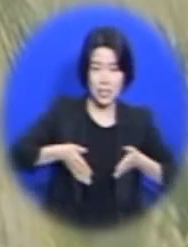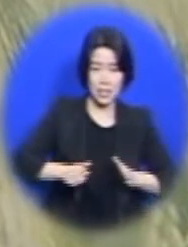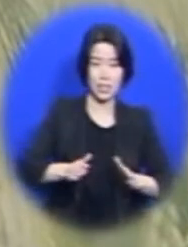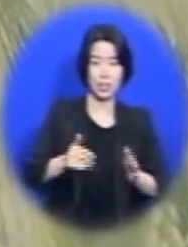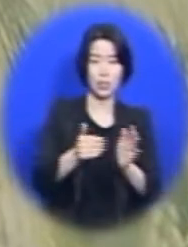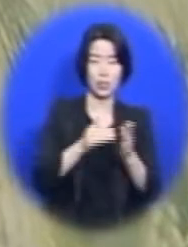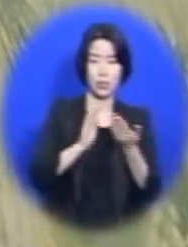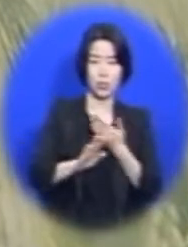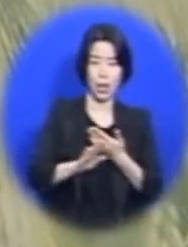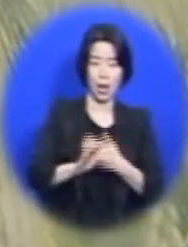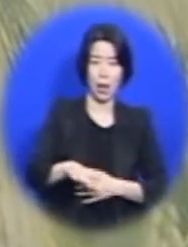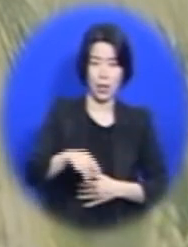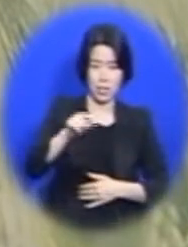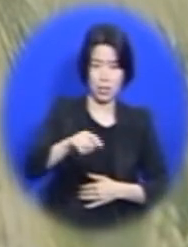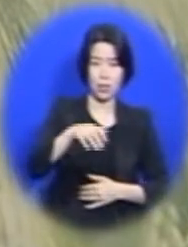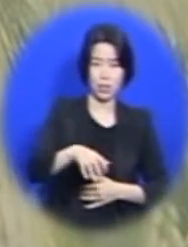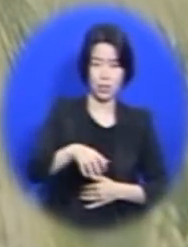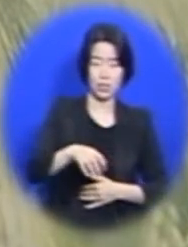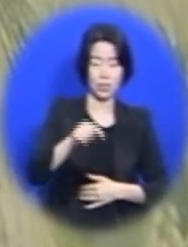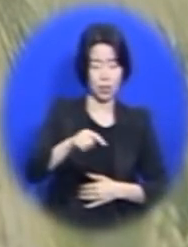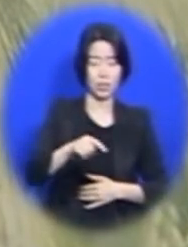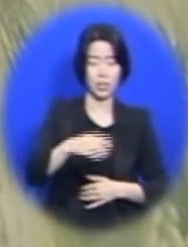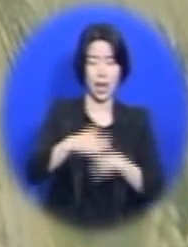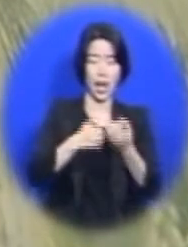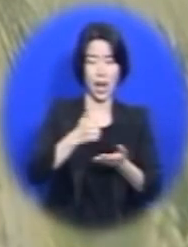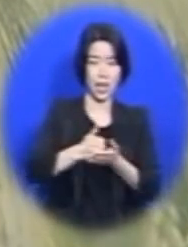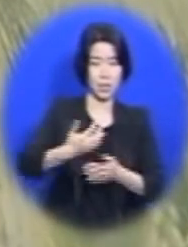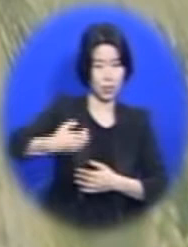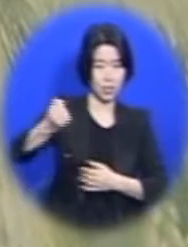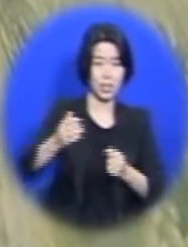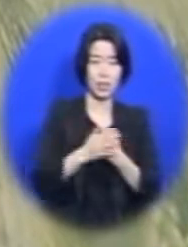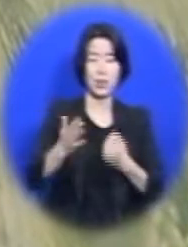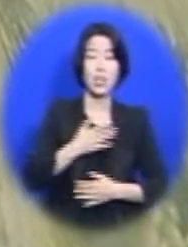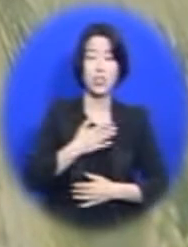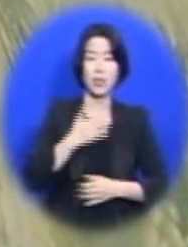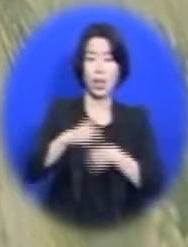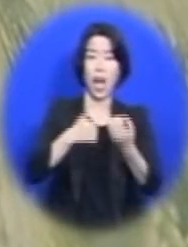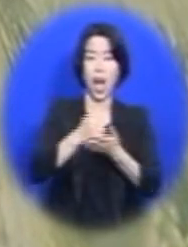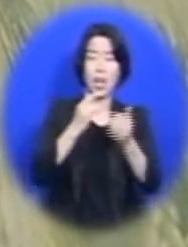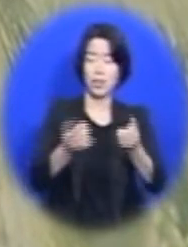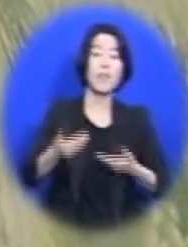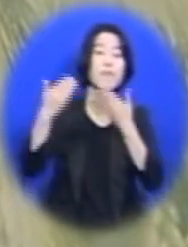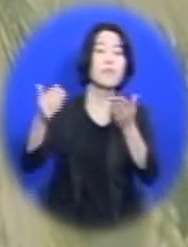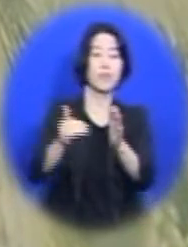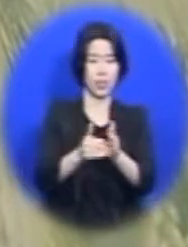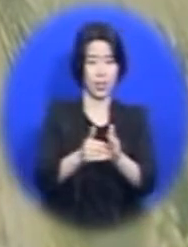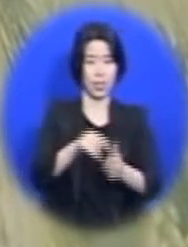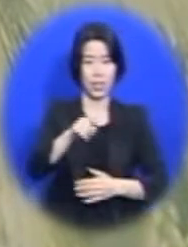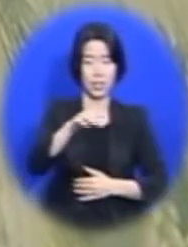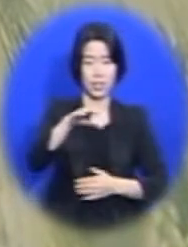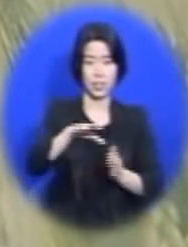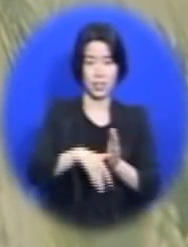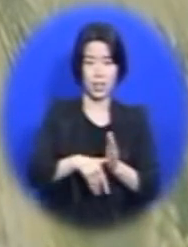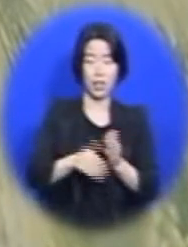낳고서 첫 것은 하나님의 것이라고 그랬지. 그래서 저를 하나님께 바쳐버리신 거예요. 그때